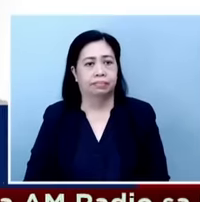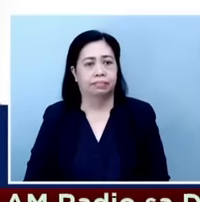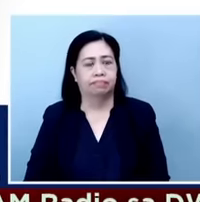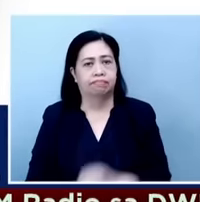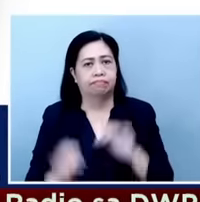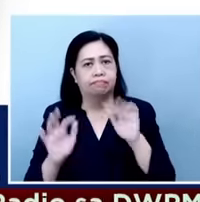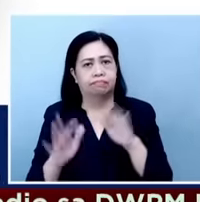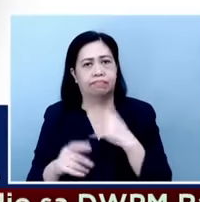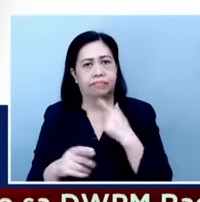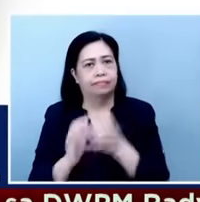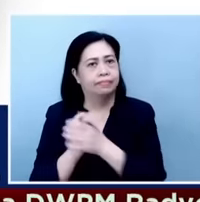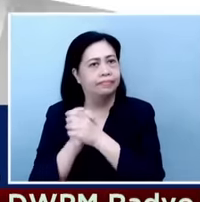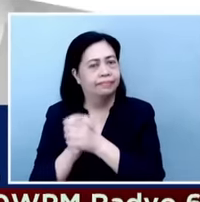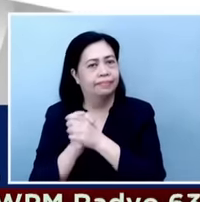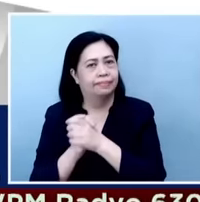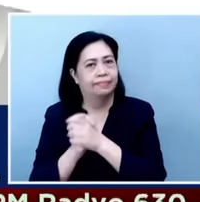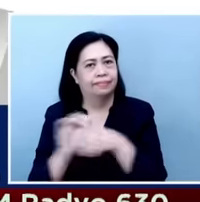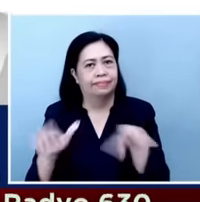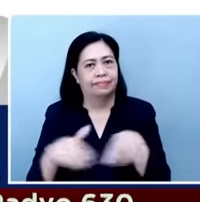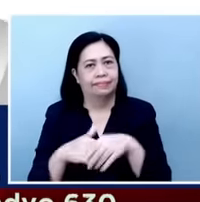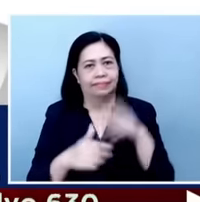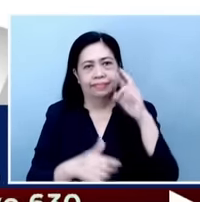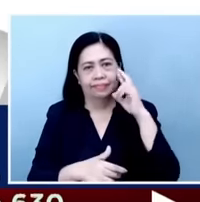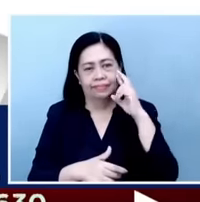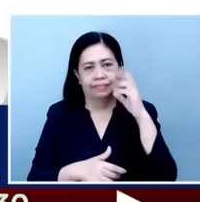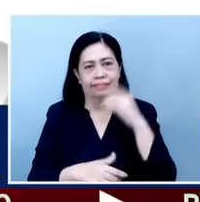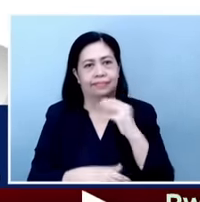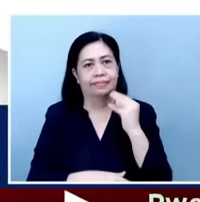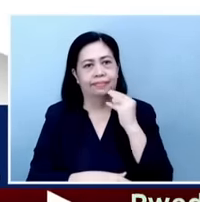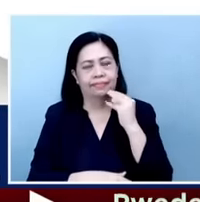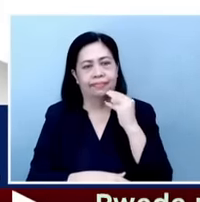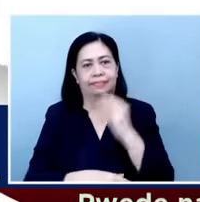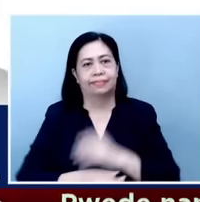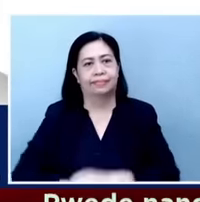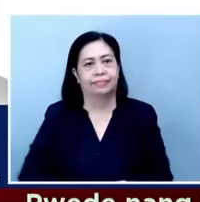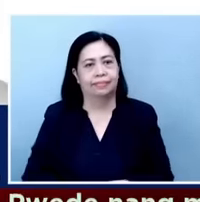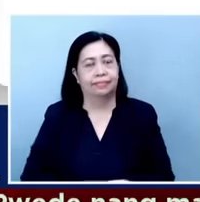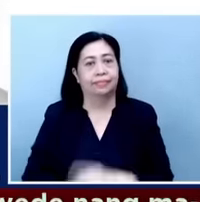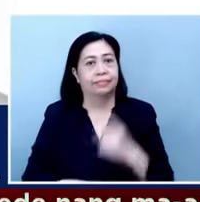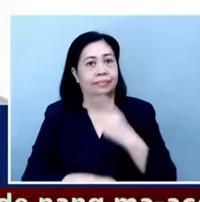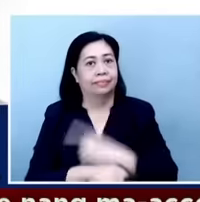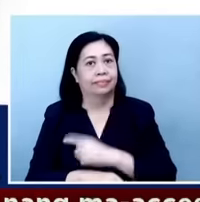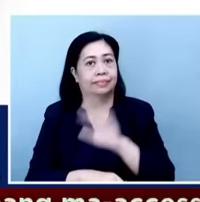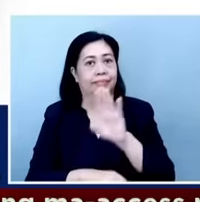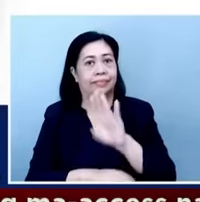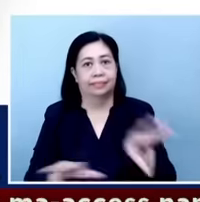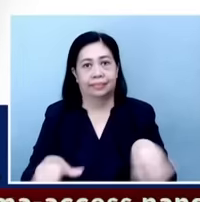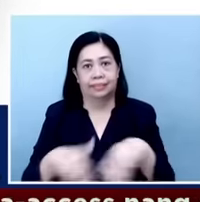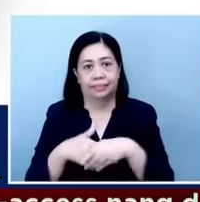Bumuhos ang pagbati sa newlyweds na sina Robbie at Mikey Pineda Domingo sa araw ng kanilang kasal.